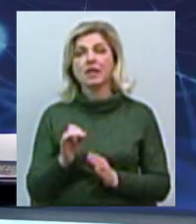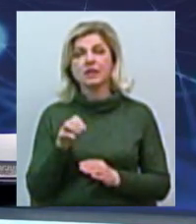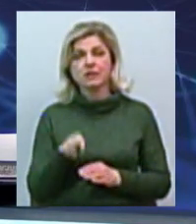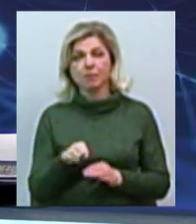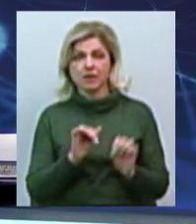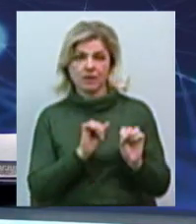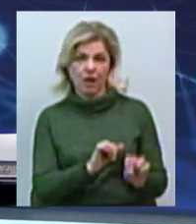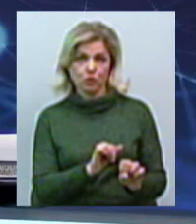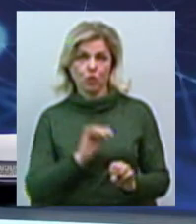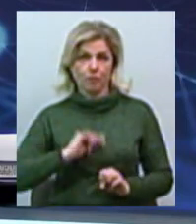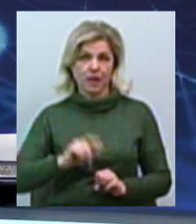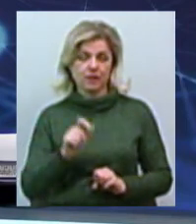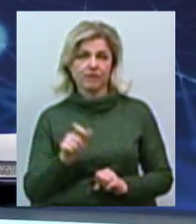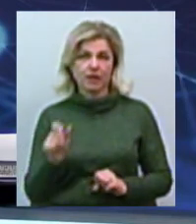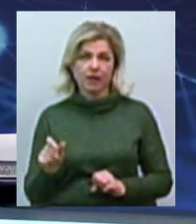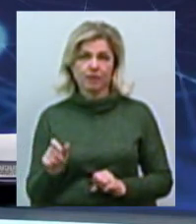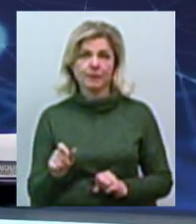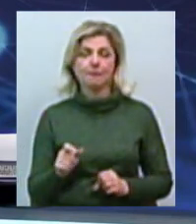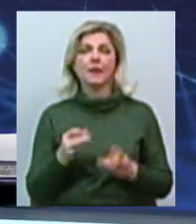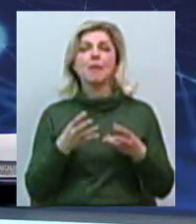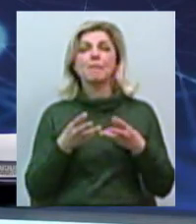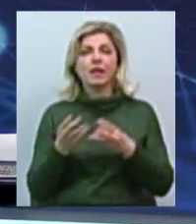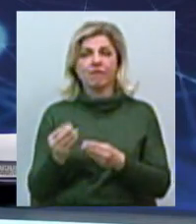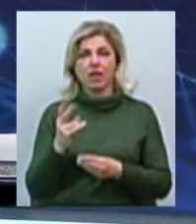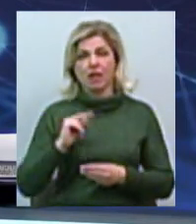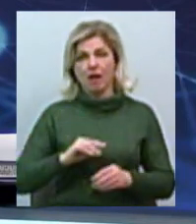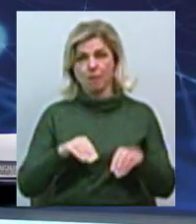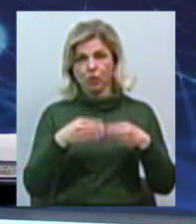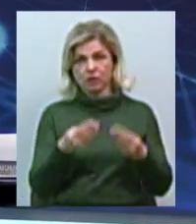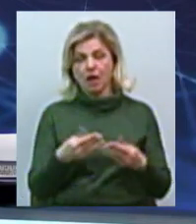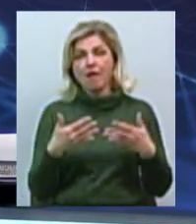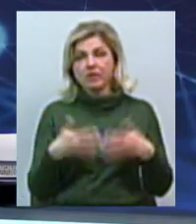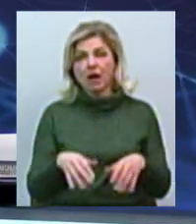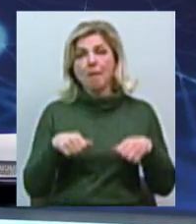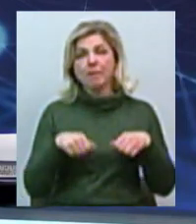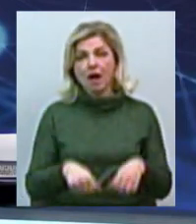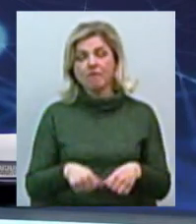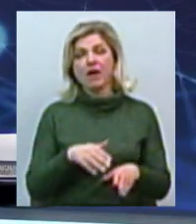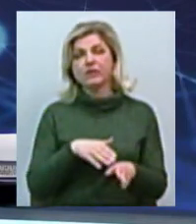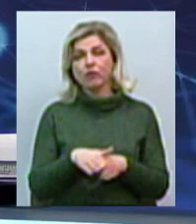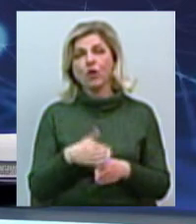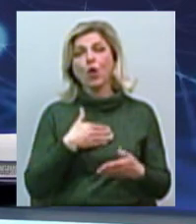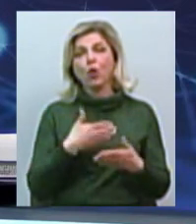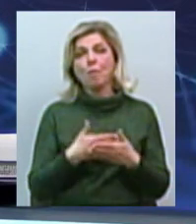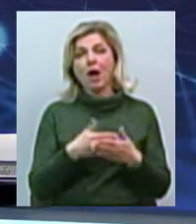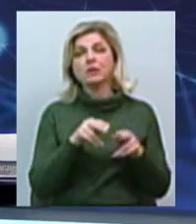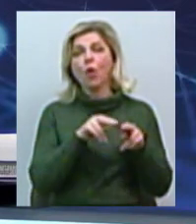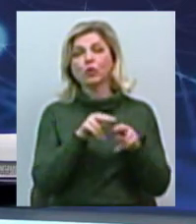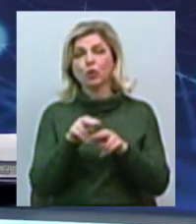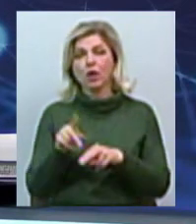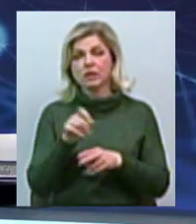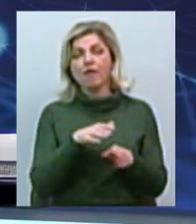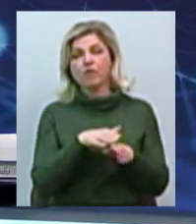захисту працівників, механізму впливу на роботодавця. Ми втрачаємо навіть право здійснювати громадський контроль за